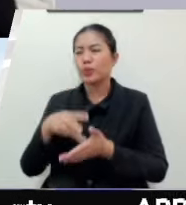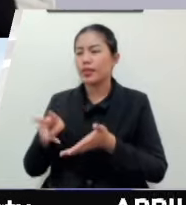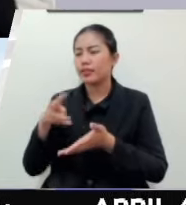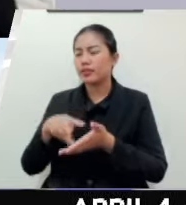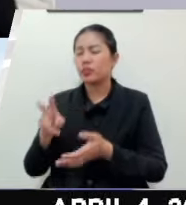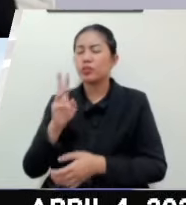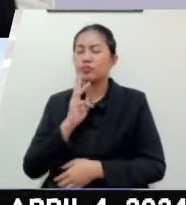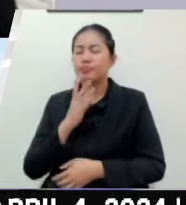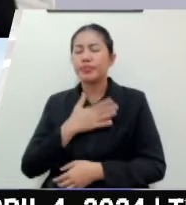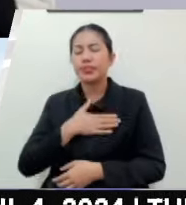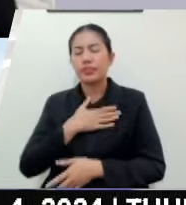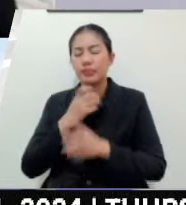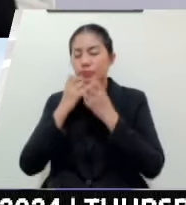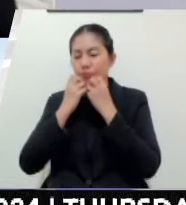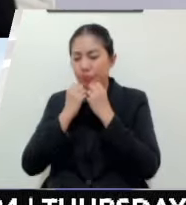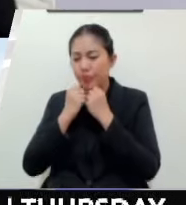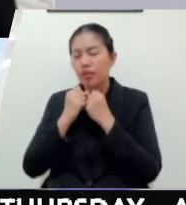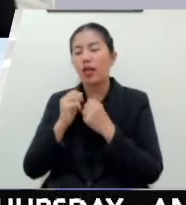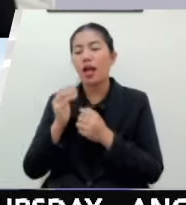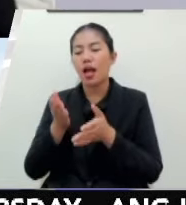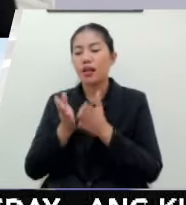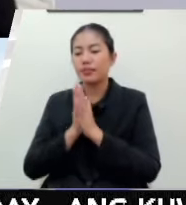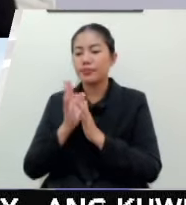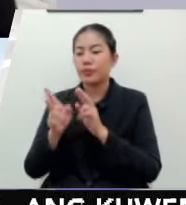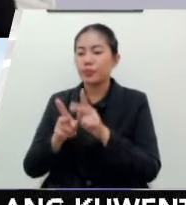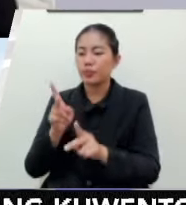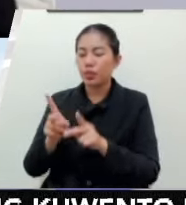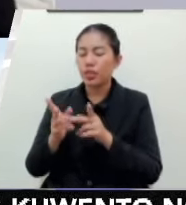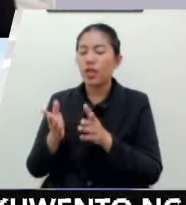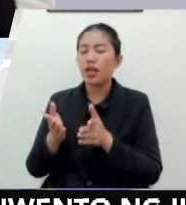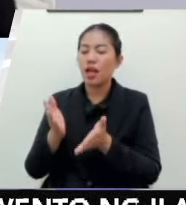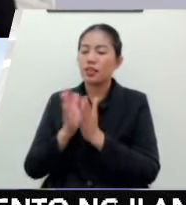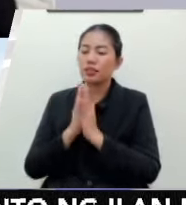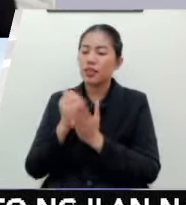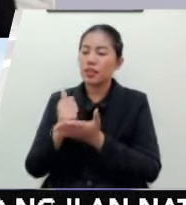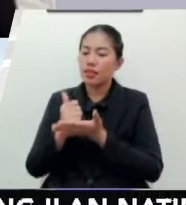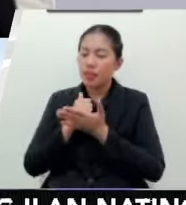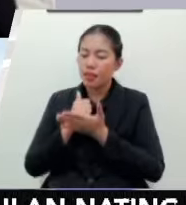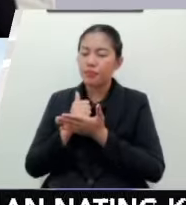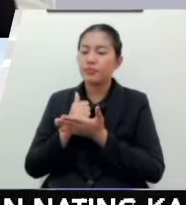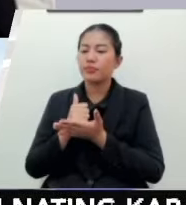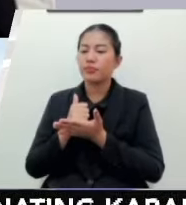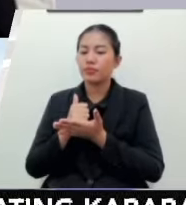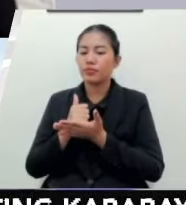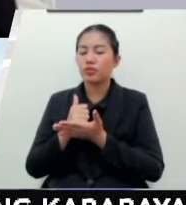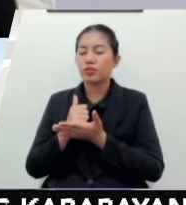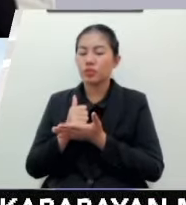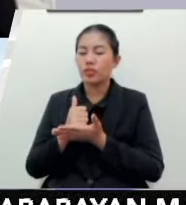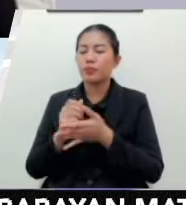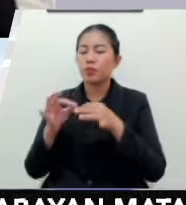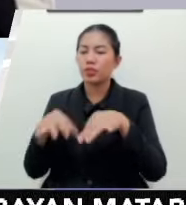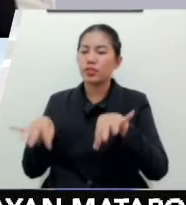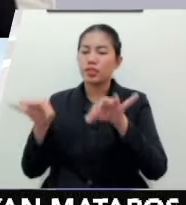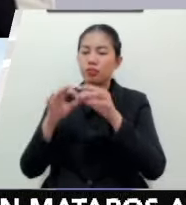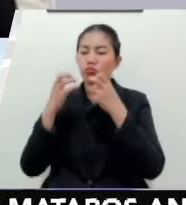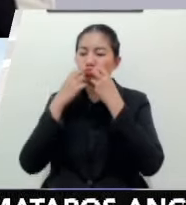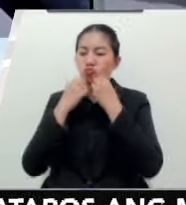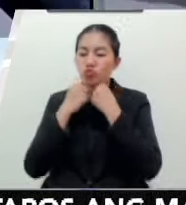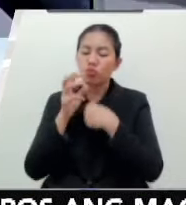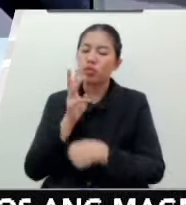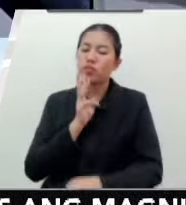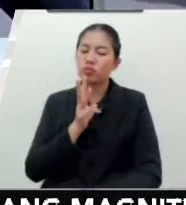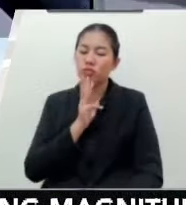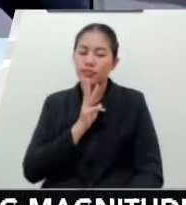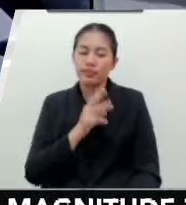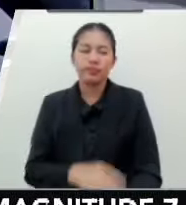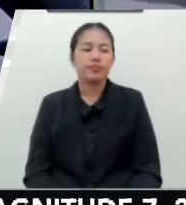iniling po natin yung ating pong kababayan na makipagtulungan po sa atin sa wise po na paggamit ng tubig po. Okay, maraming salamat po,